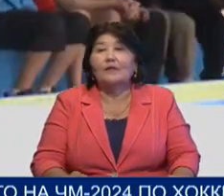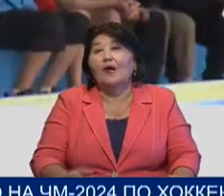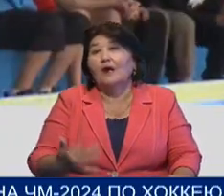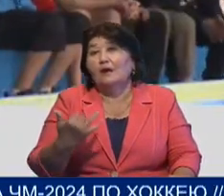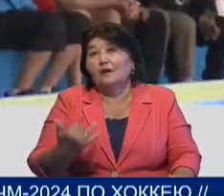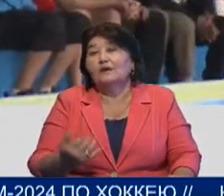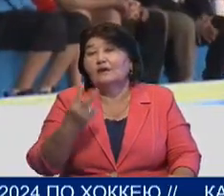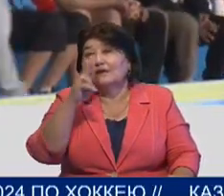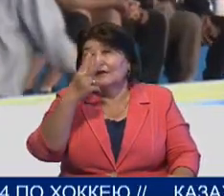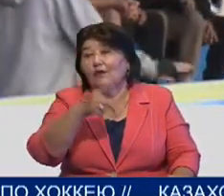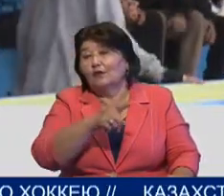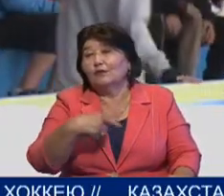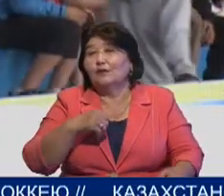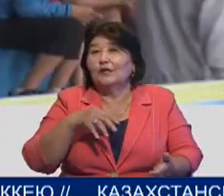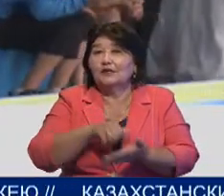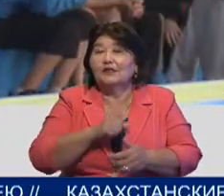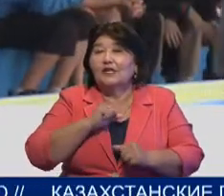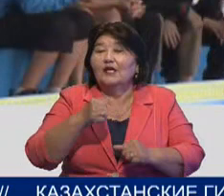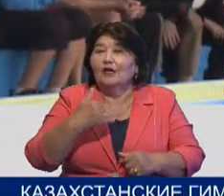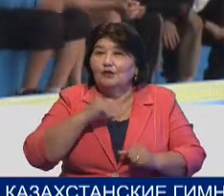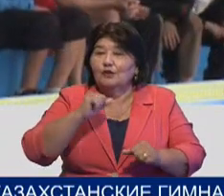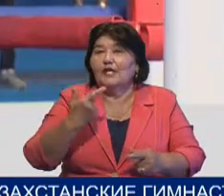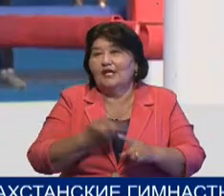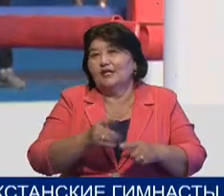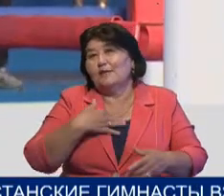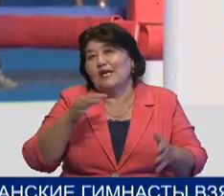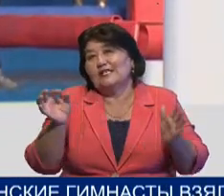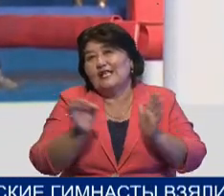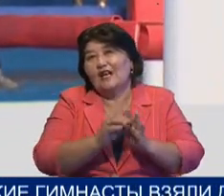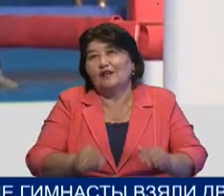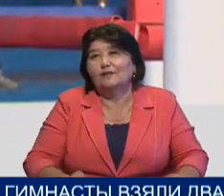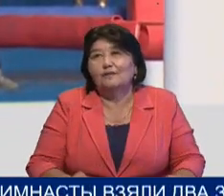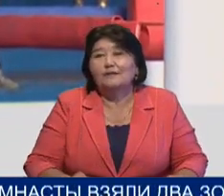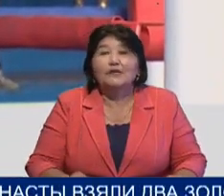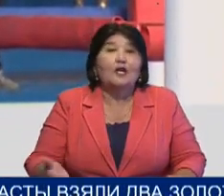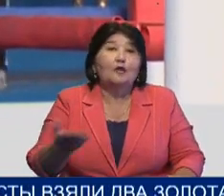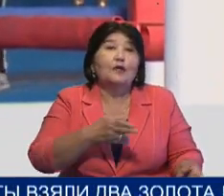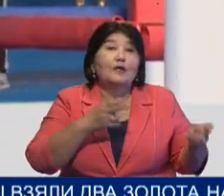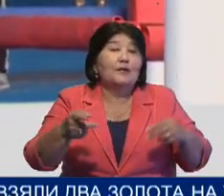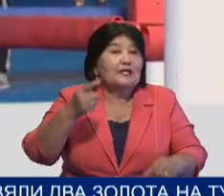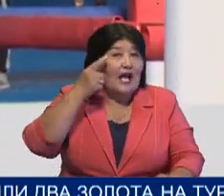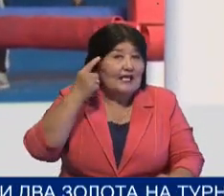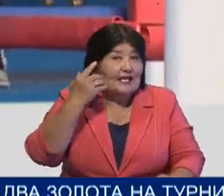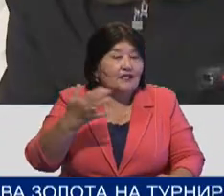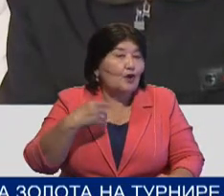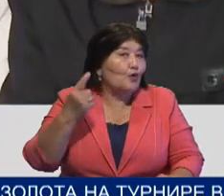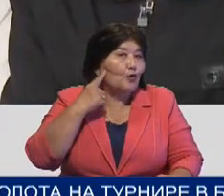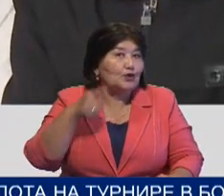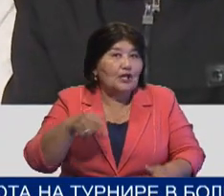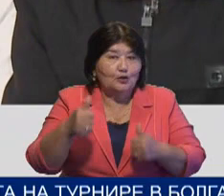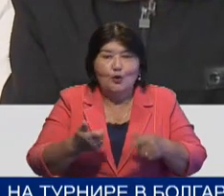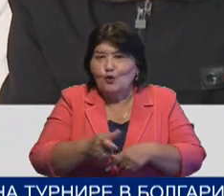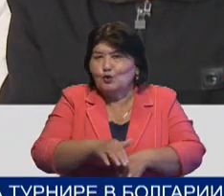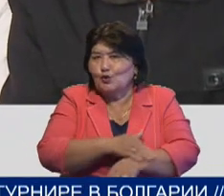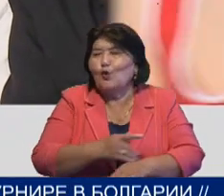уже 2 года как занимаюсь боксом хочу стать чемпионом Это моя цель Мы приехали из Кыргызстана как услышали о турнире